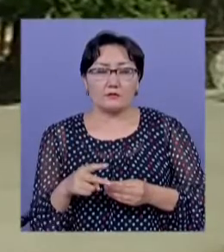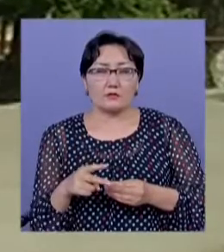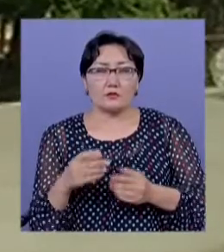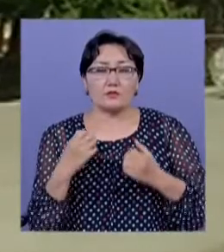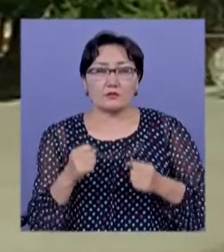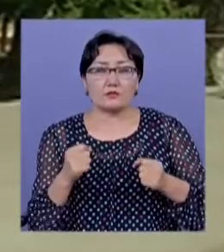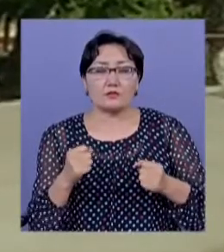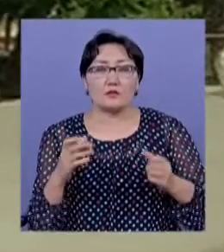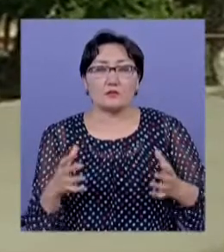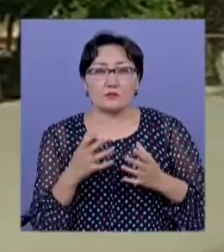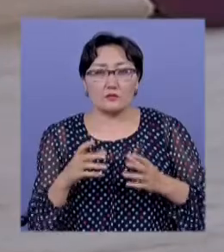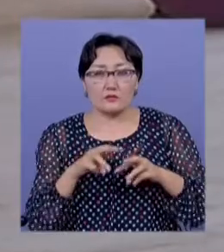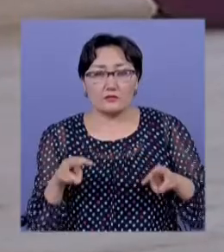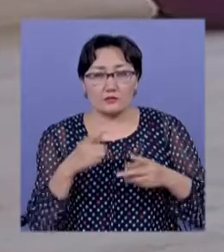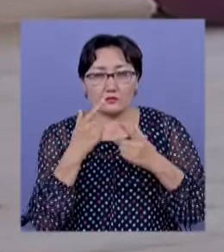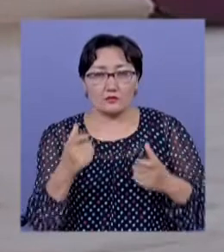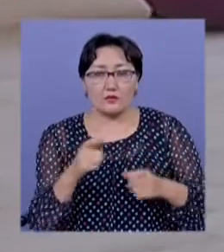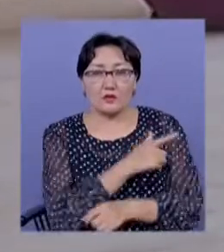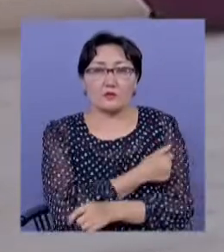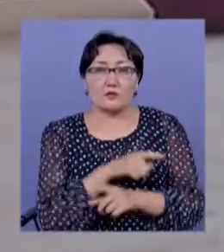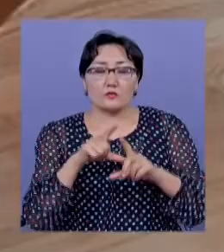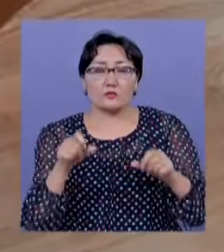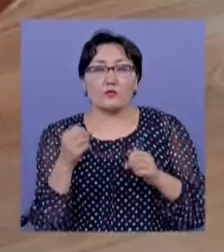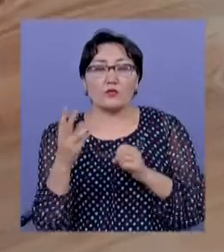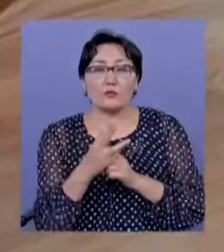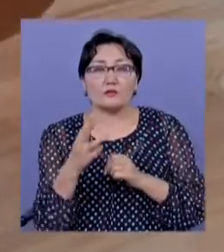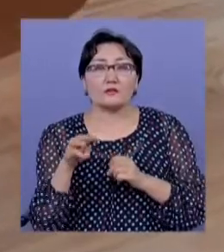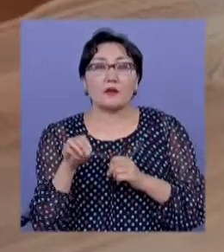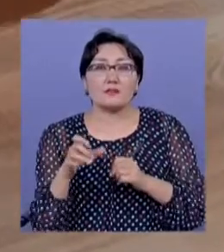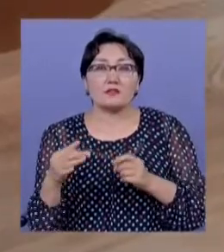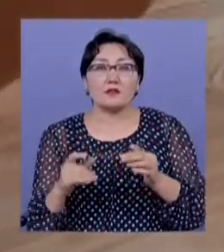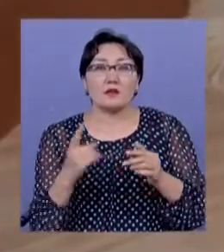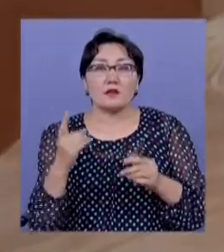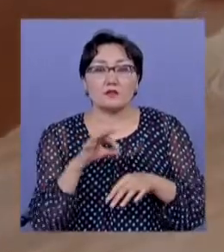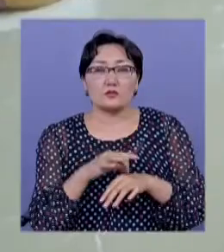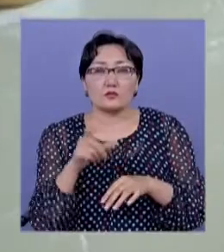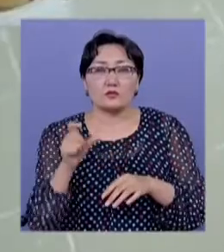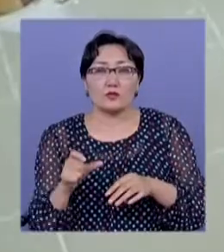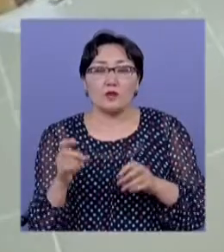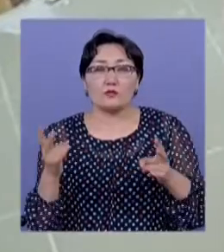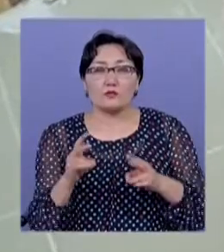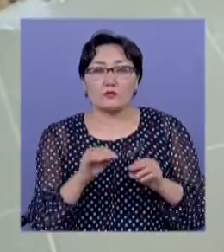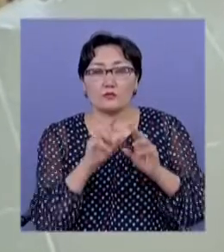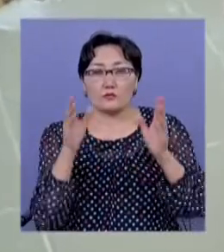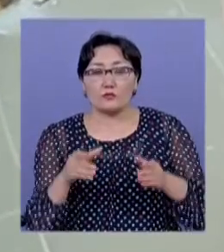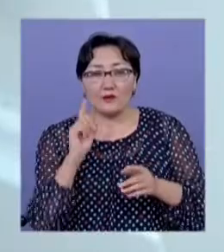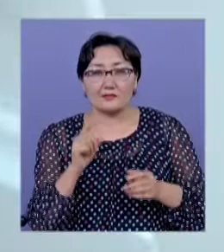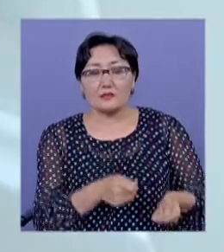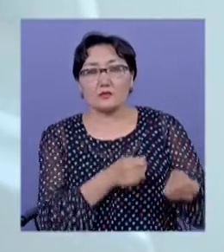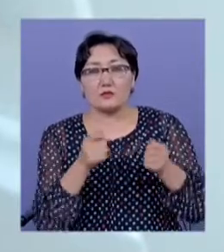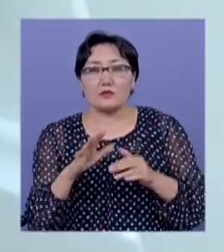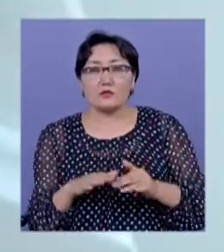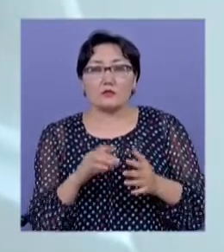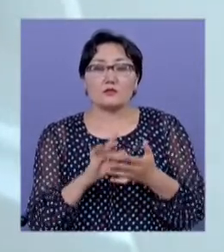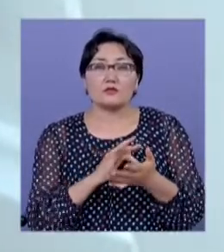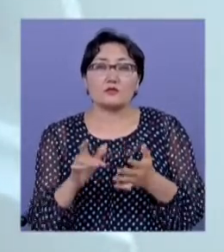Денсаулық сақтау министрлігінің мәліметінше аурухана 15 тамызда алғашқы науқасын қабылдап, қажетті құрылғылар өзге облыстардан уақытша әкелінеді. Жергілікті